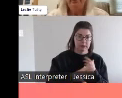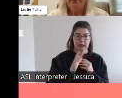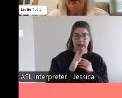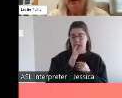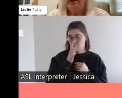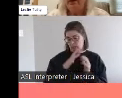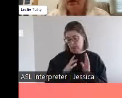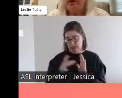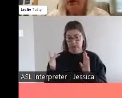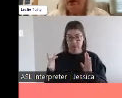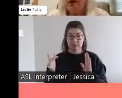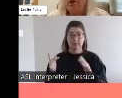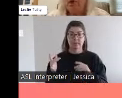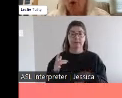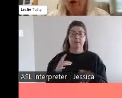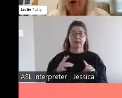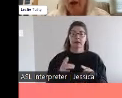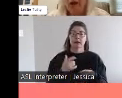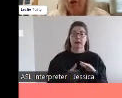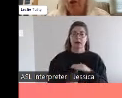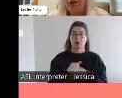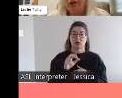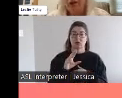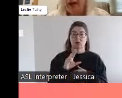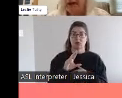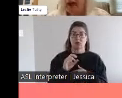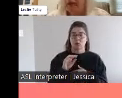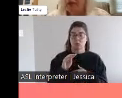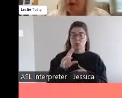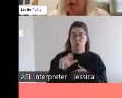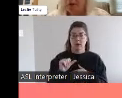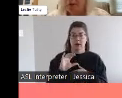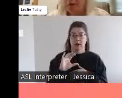et conseiller les